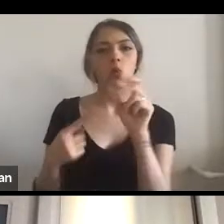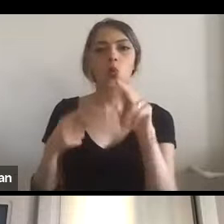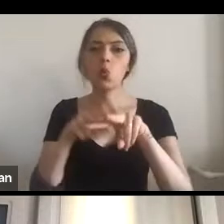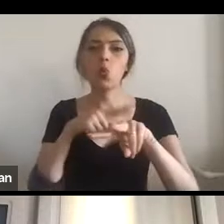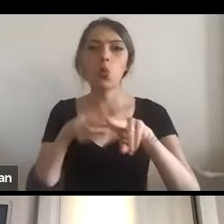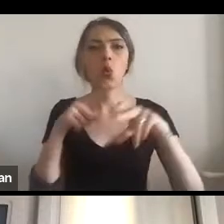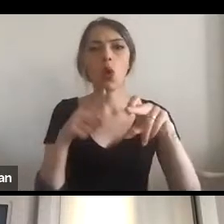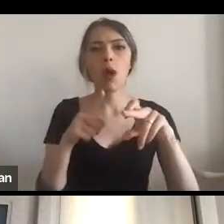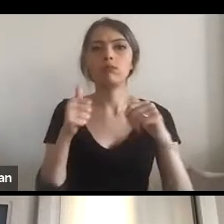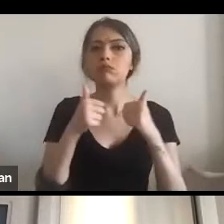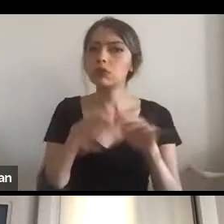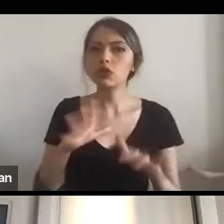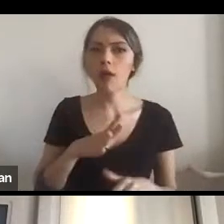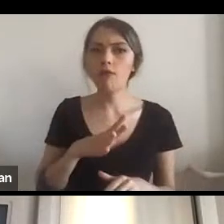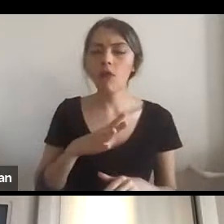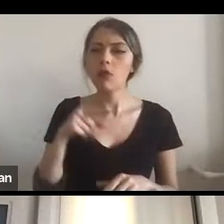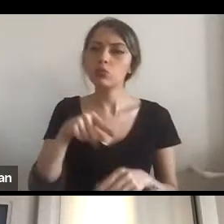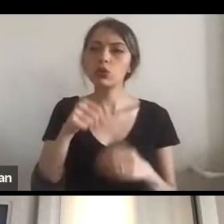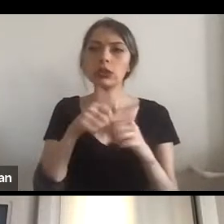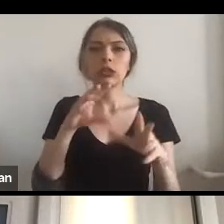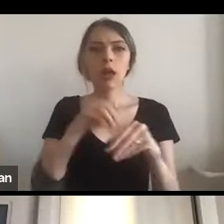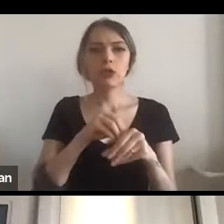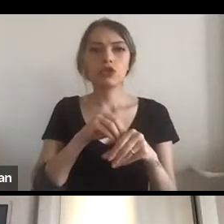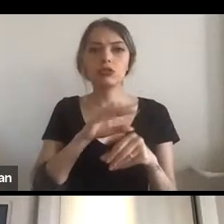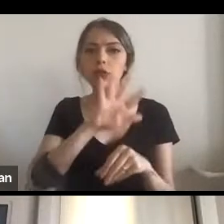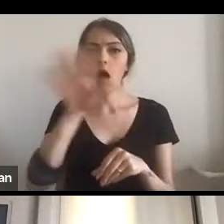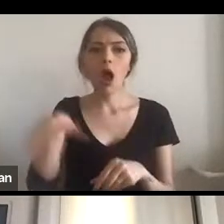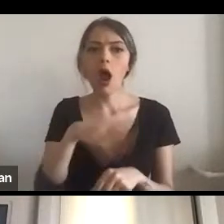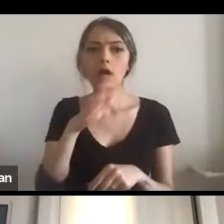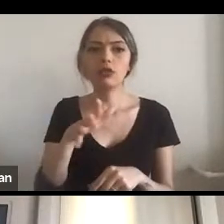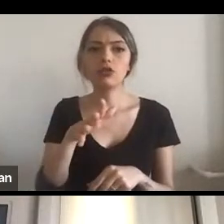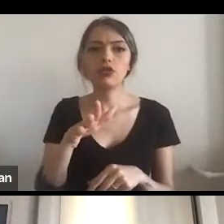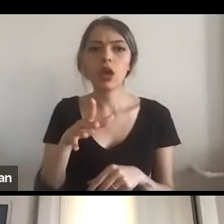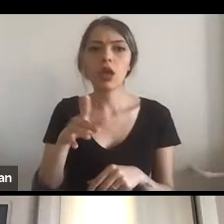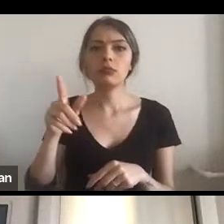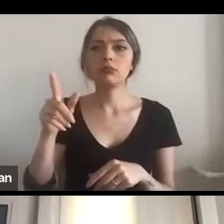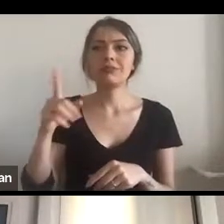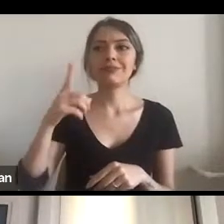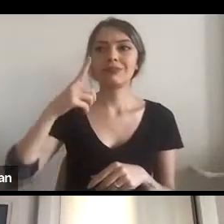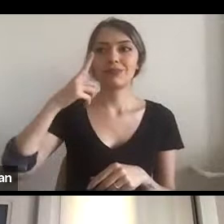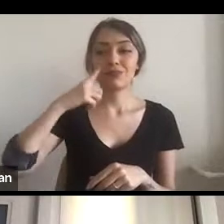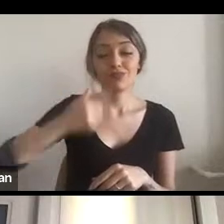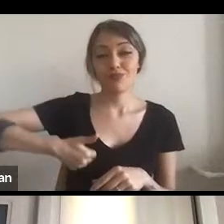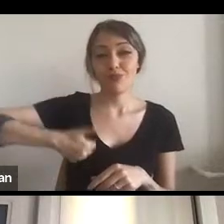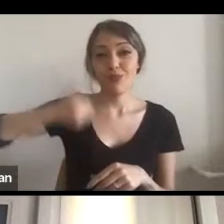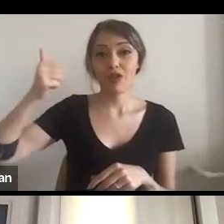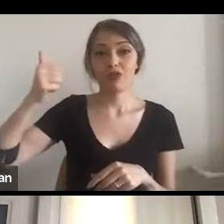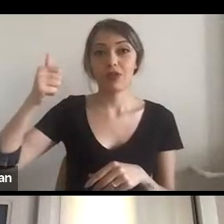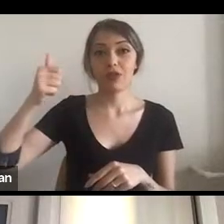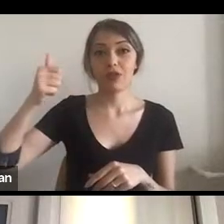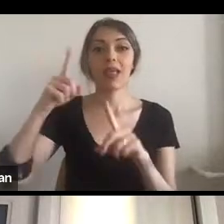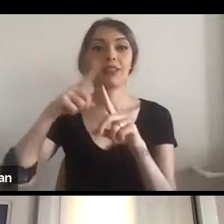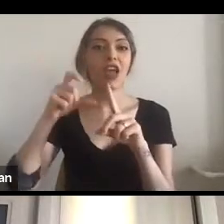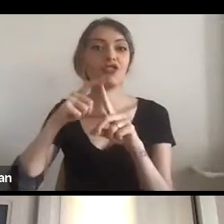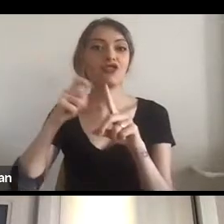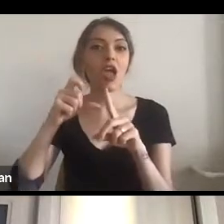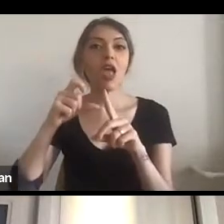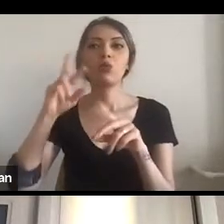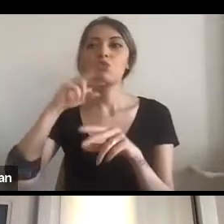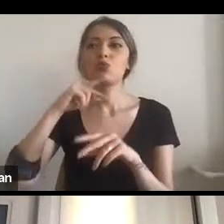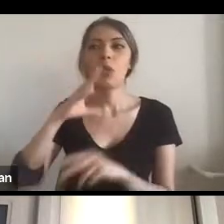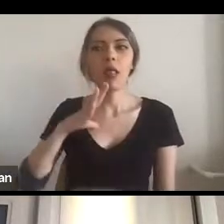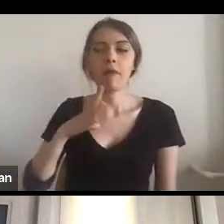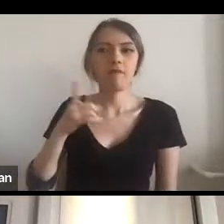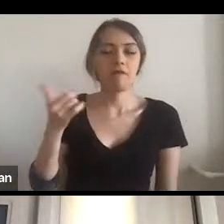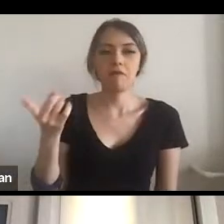şeyi çekebiliyorsunuz. Cumhurbaşkanının TC kimlik numarasını bildiğinize göre kaç kişi dava açtığını ve sonuçlarını da tespit